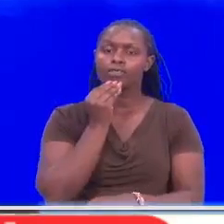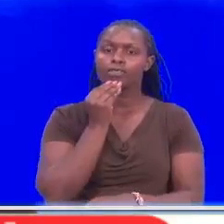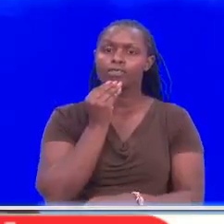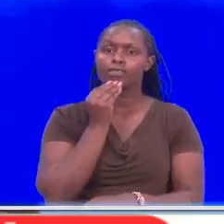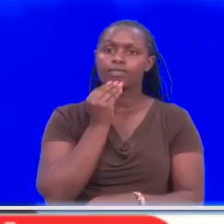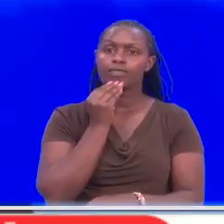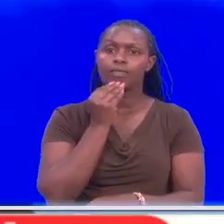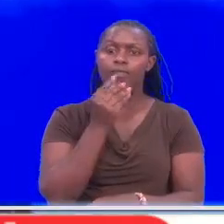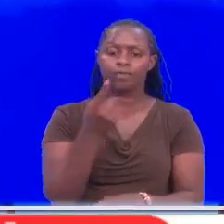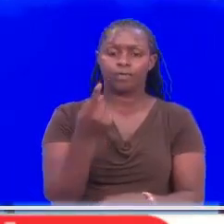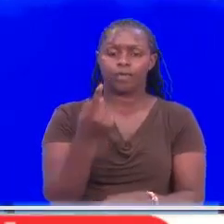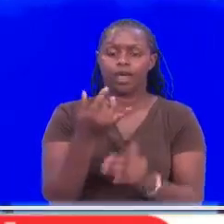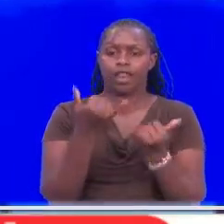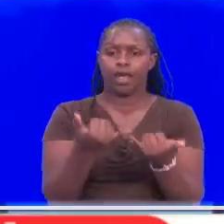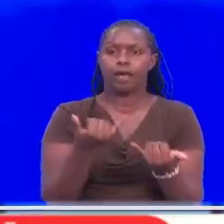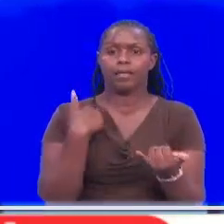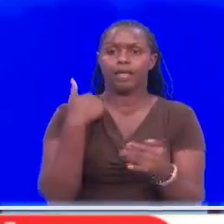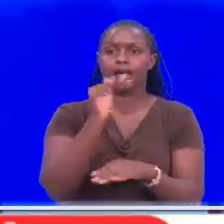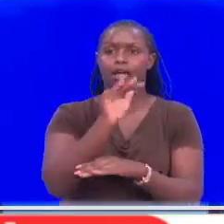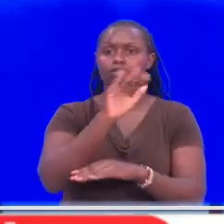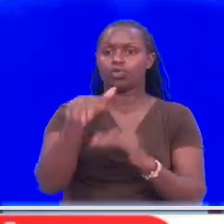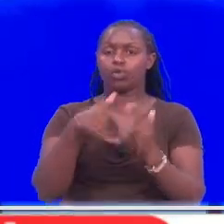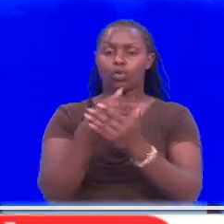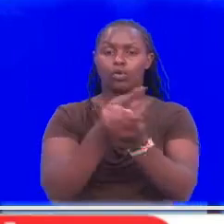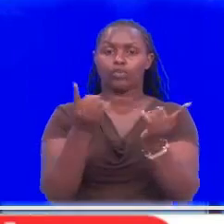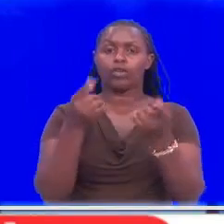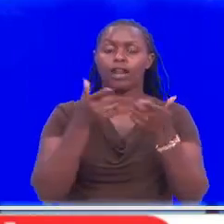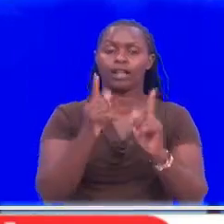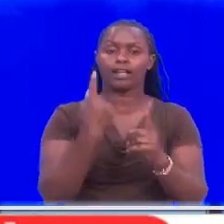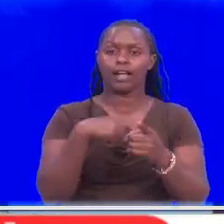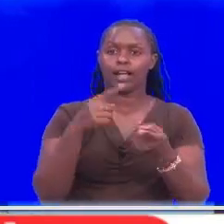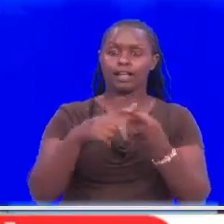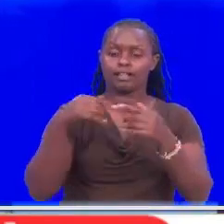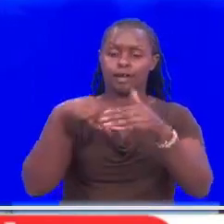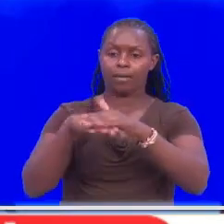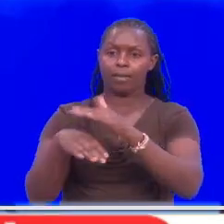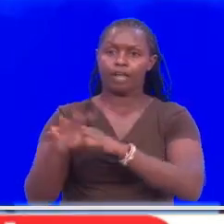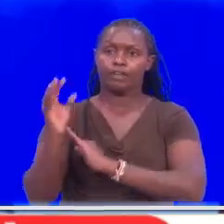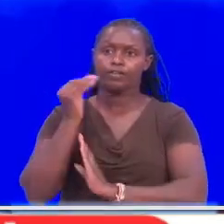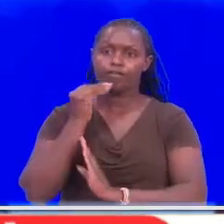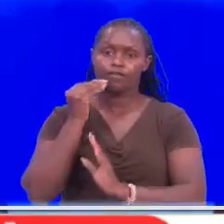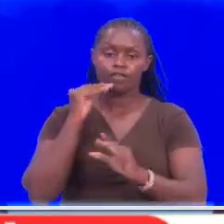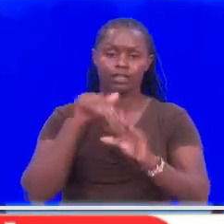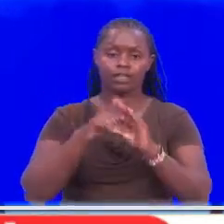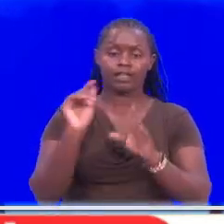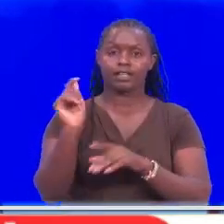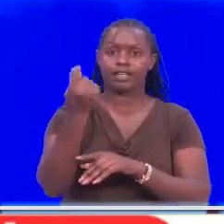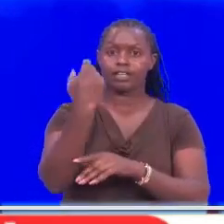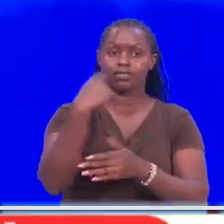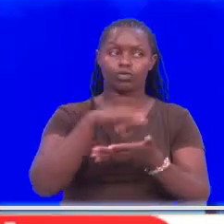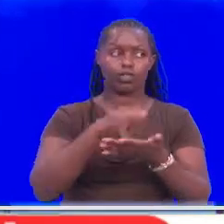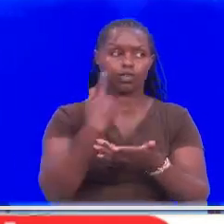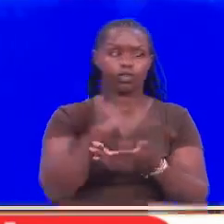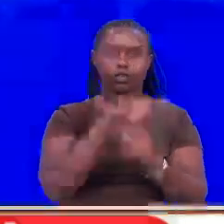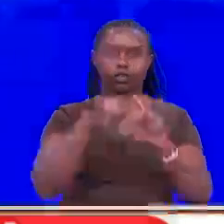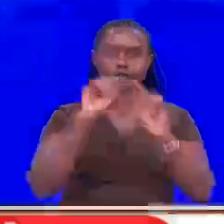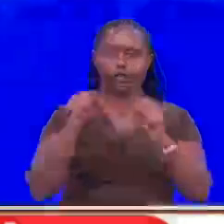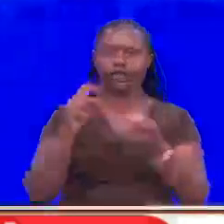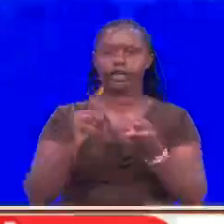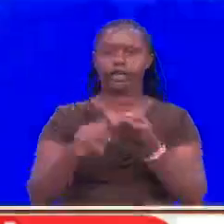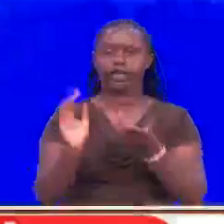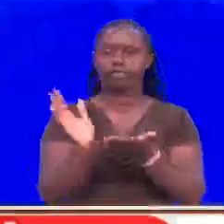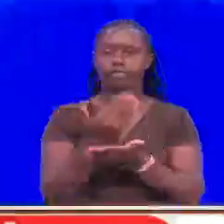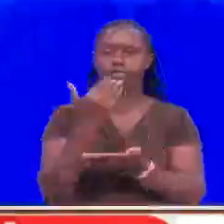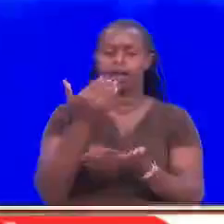Mimi nawauliza nyote, tupande chakula katika taifa letu la Kenya, tuweze kuondoa njaa.